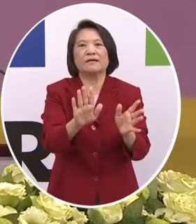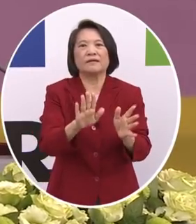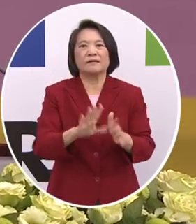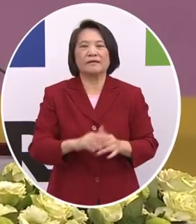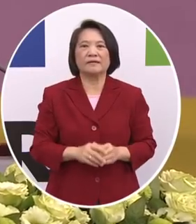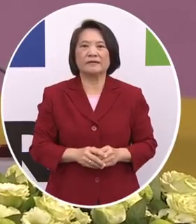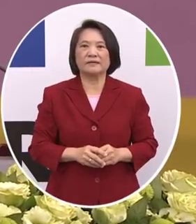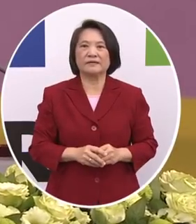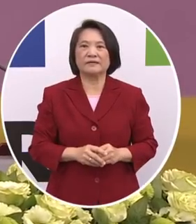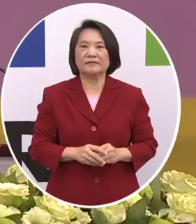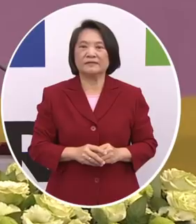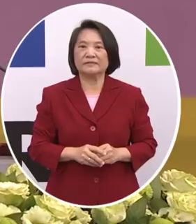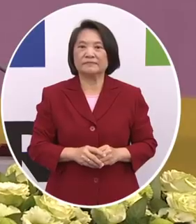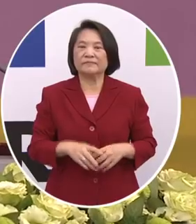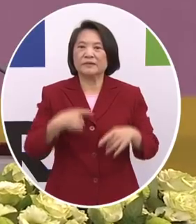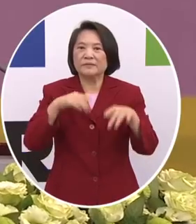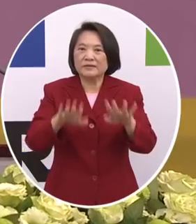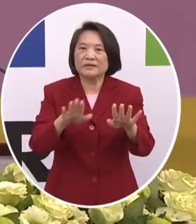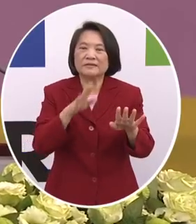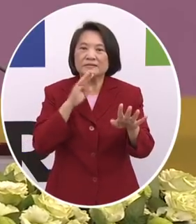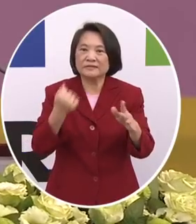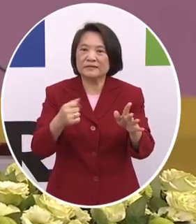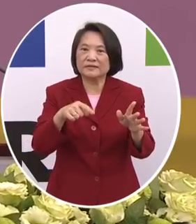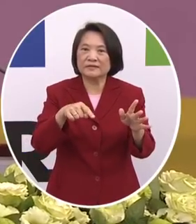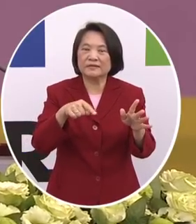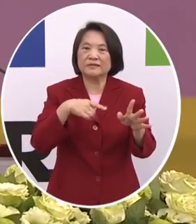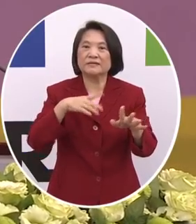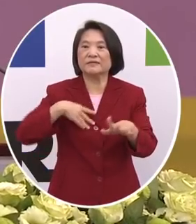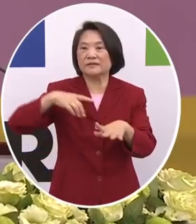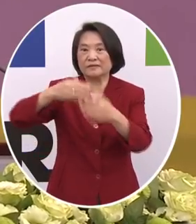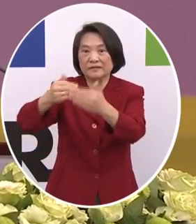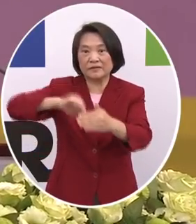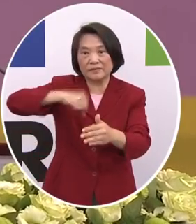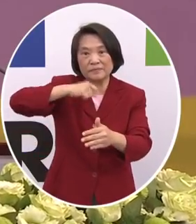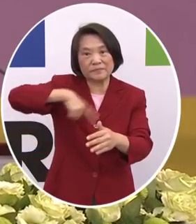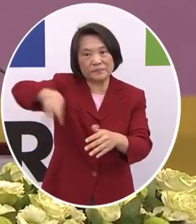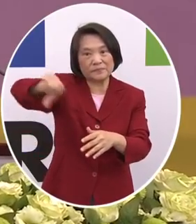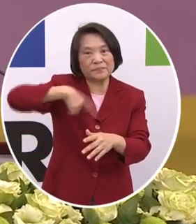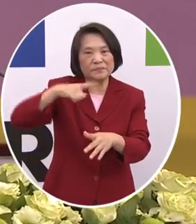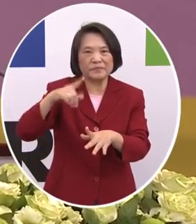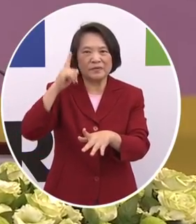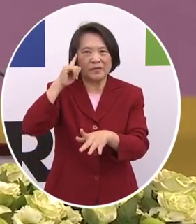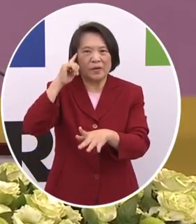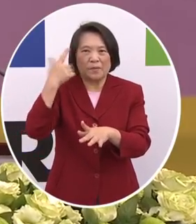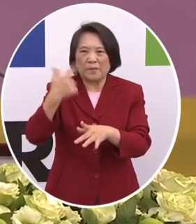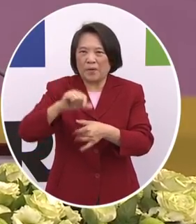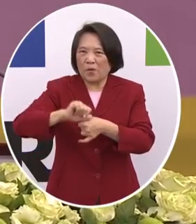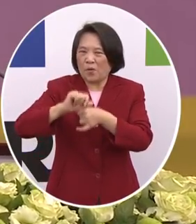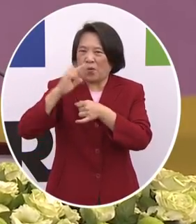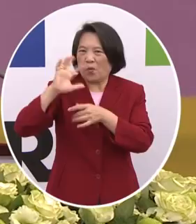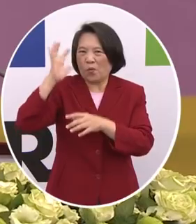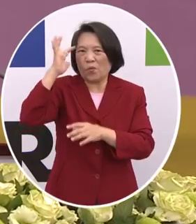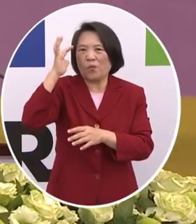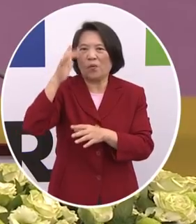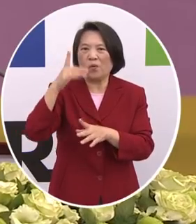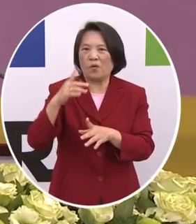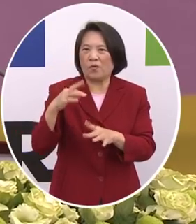此同时，印太地区以及两岸关系的复杂度也相应的升